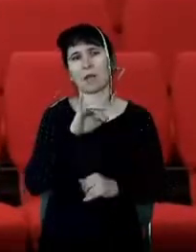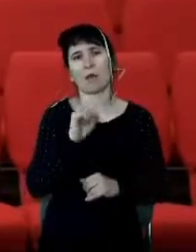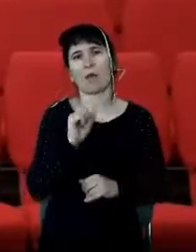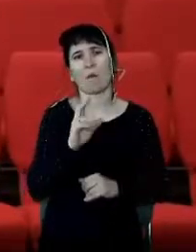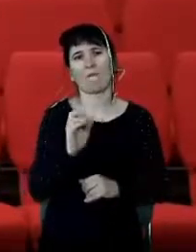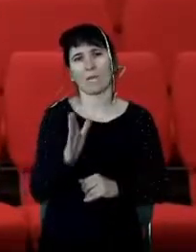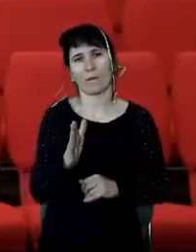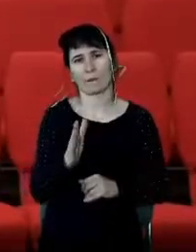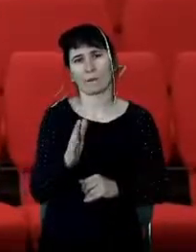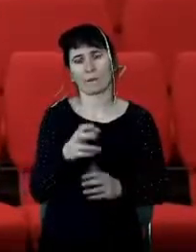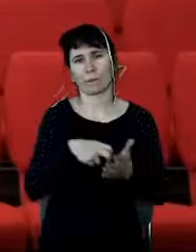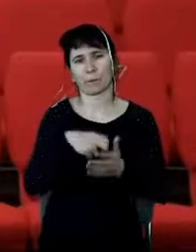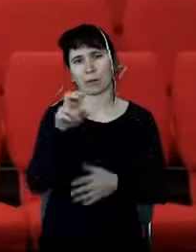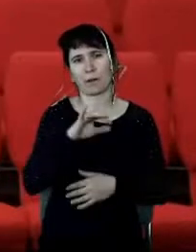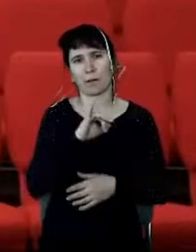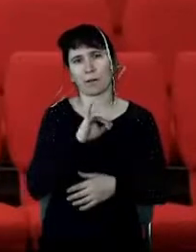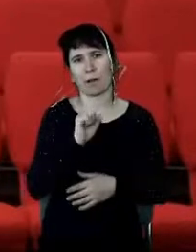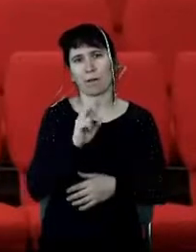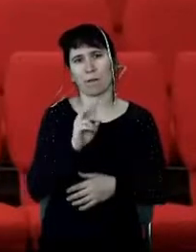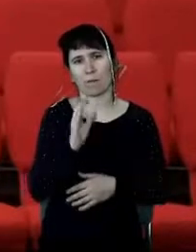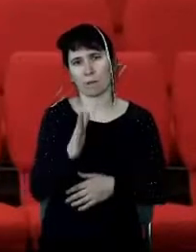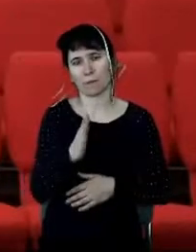Якова.